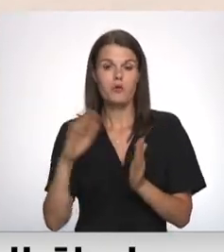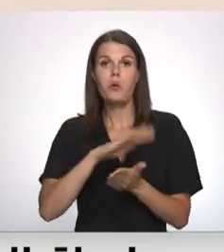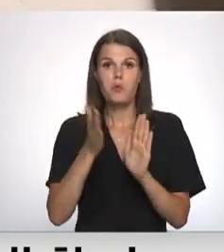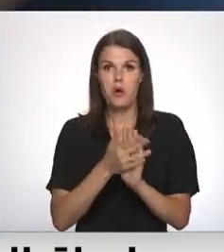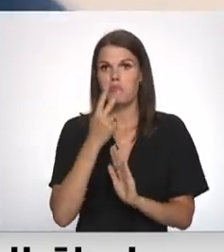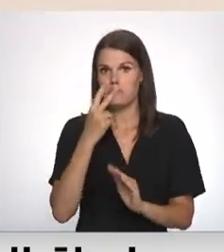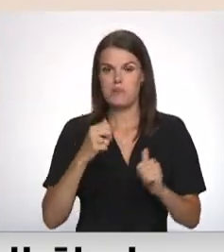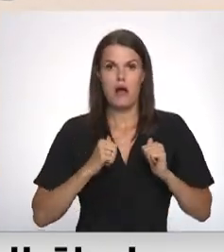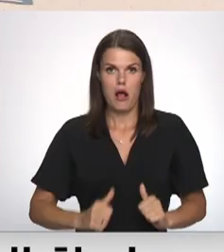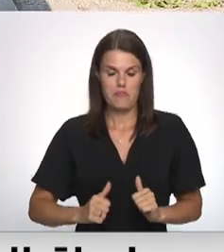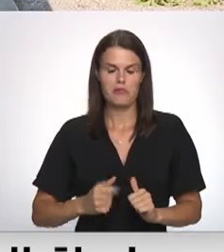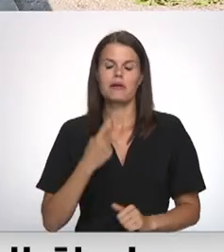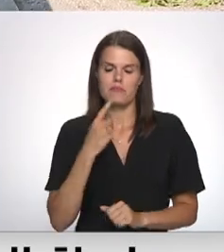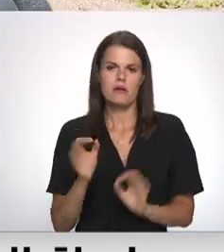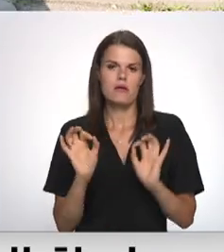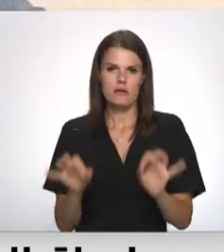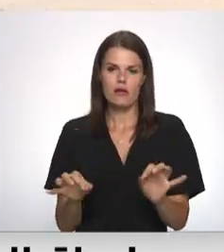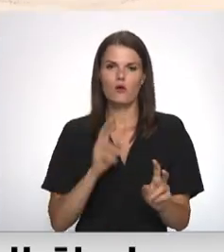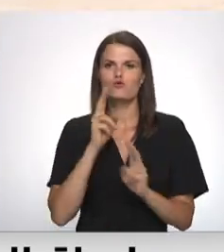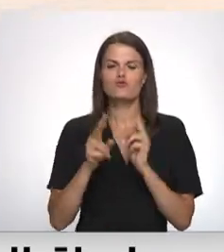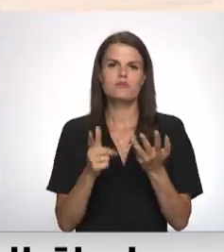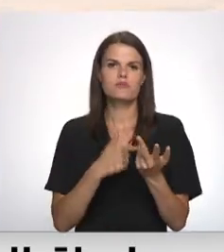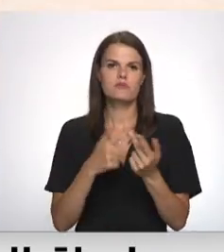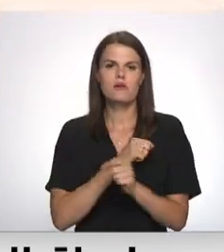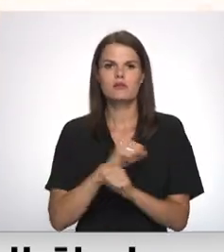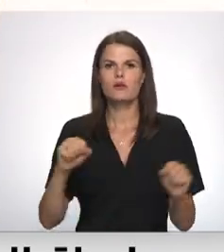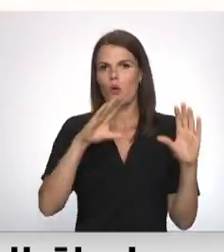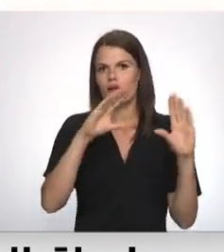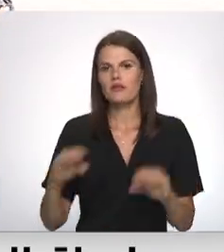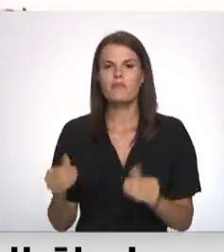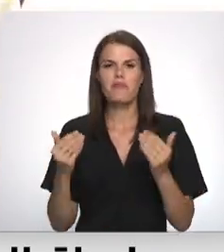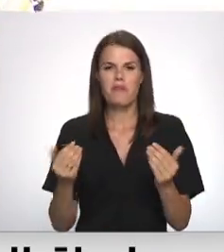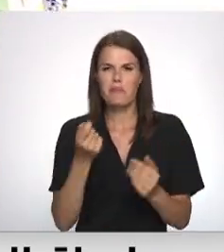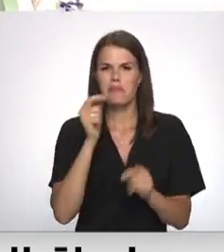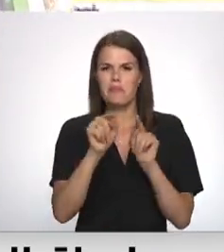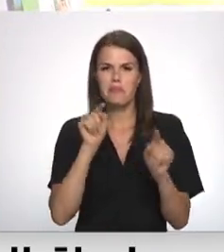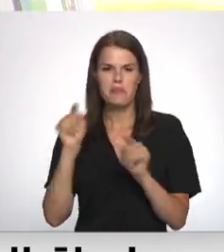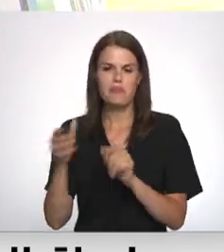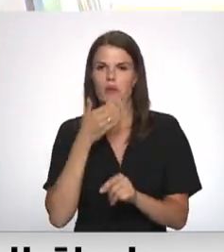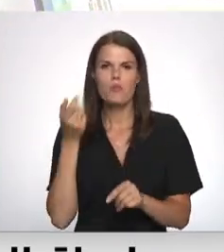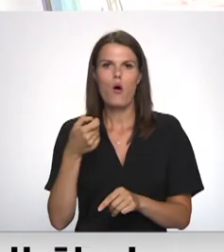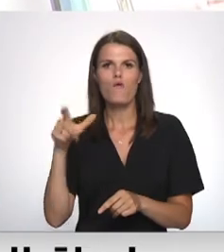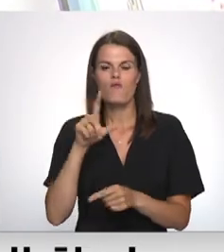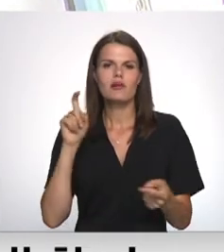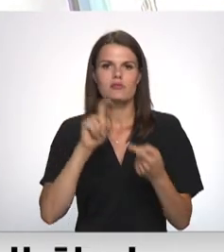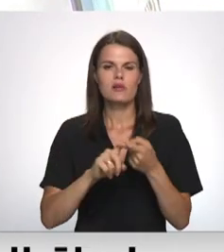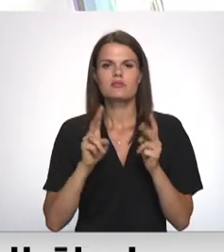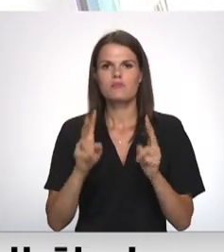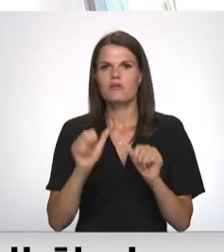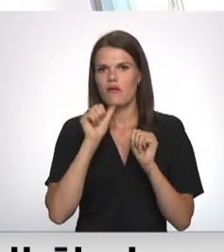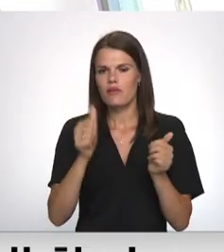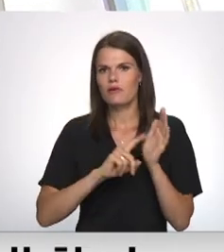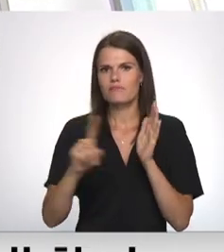esat apmierināta? Jā. Sūdzības skaits strauji krities. Tagad tās ir retas un vairs nav saistīts ar reisu nenodrošināšanu,